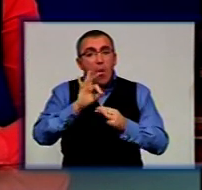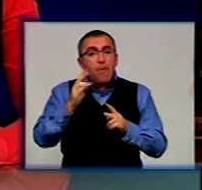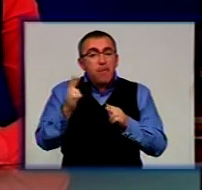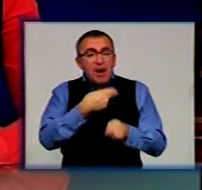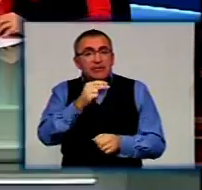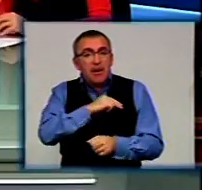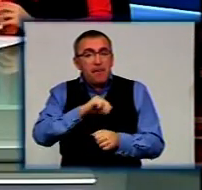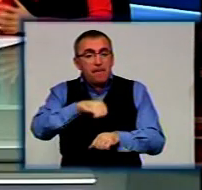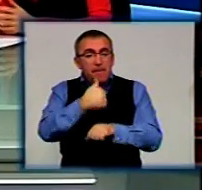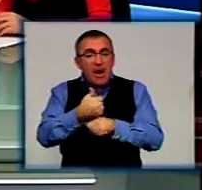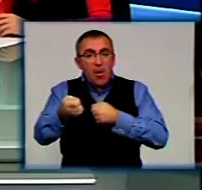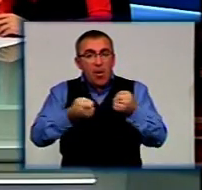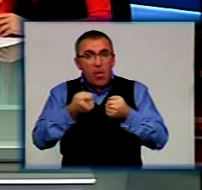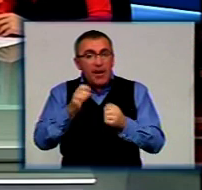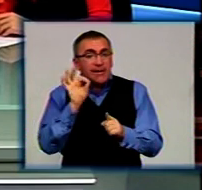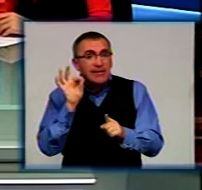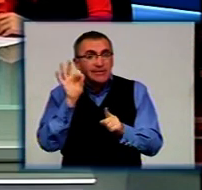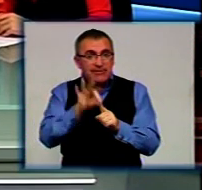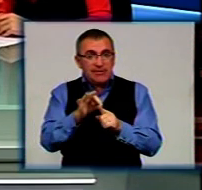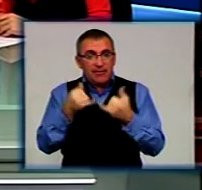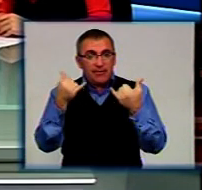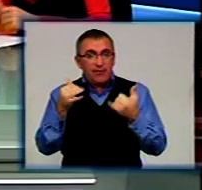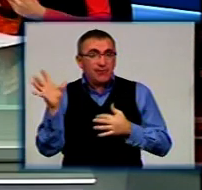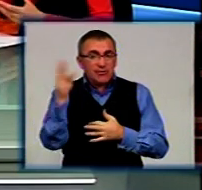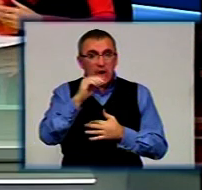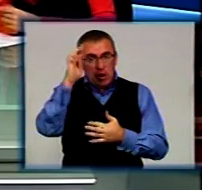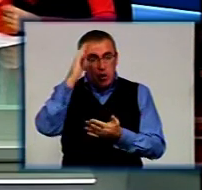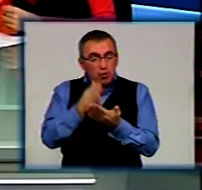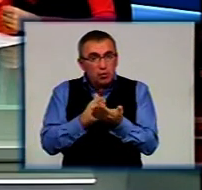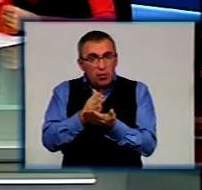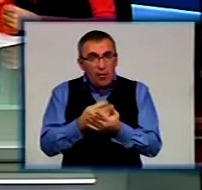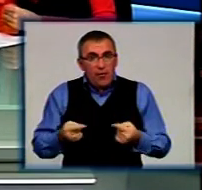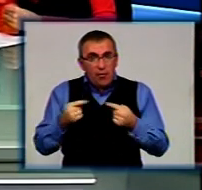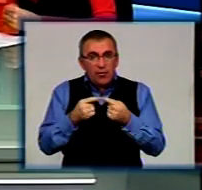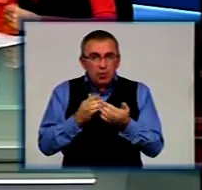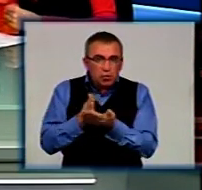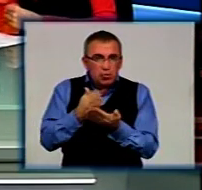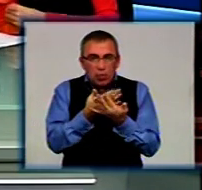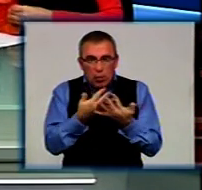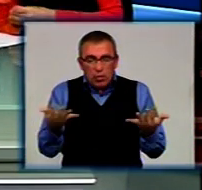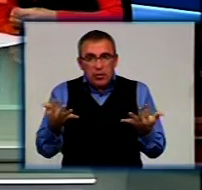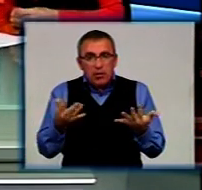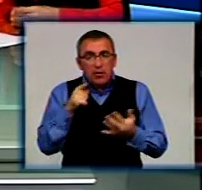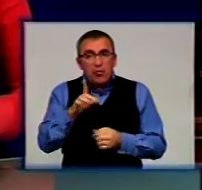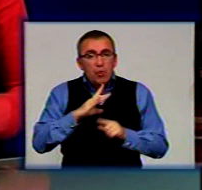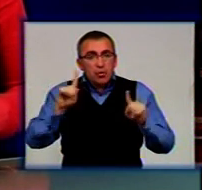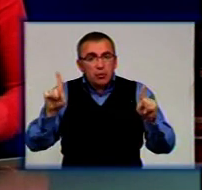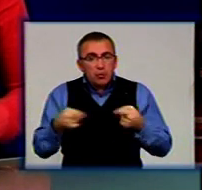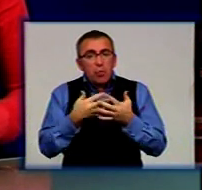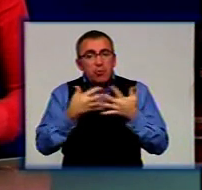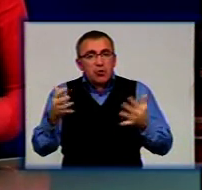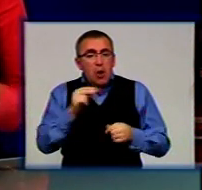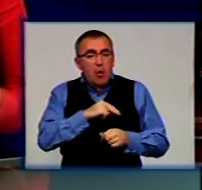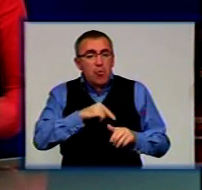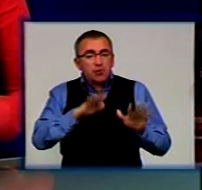Президент України нині націлює всіх державних службовців, відповідних органів і структур на те, щоб створювалося якомога більше